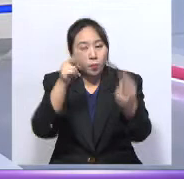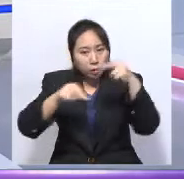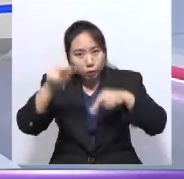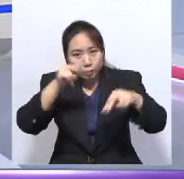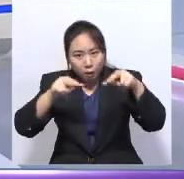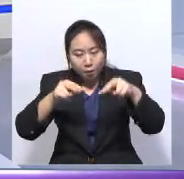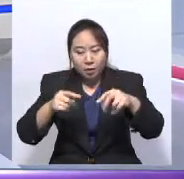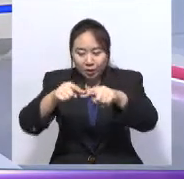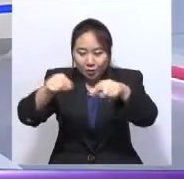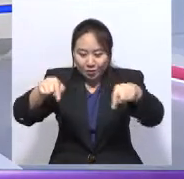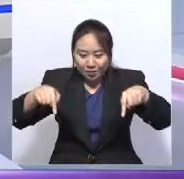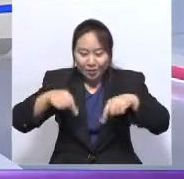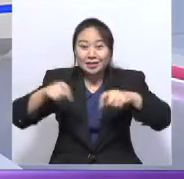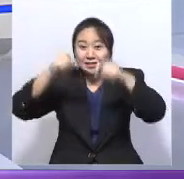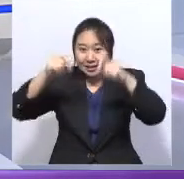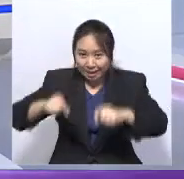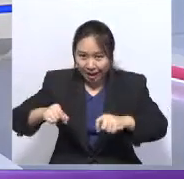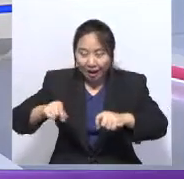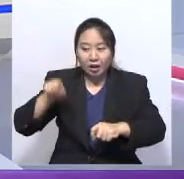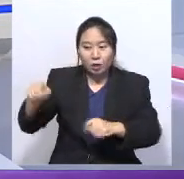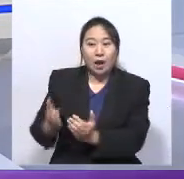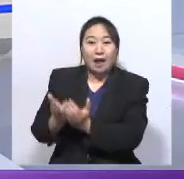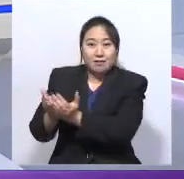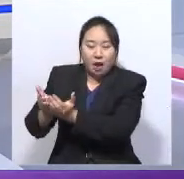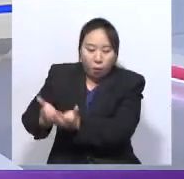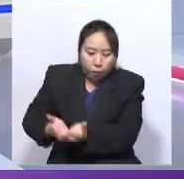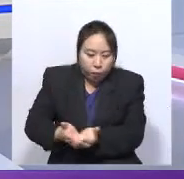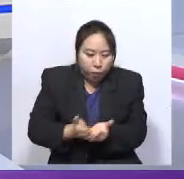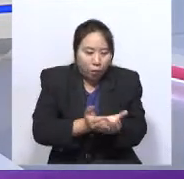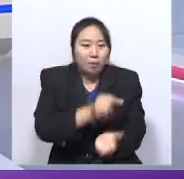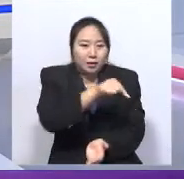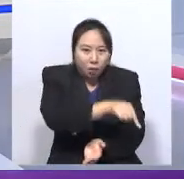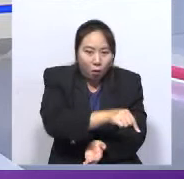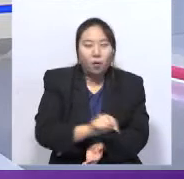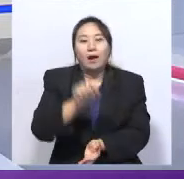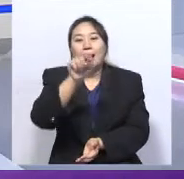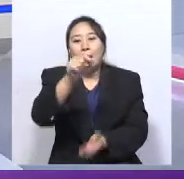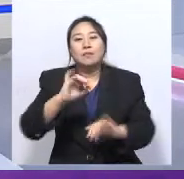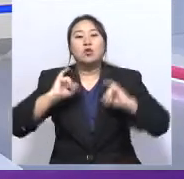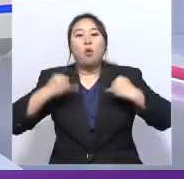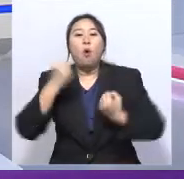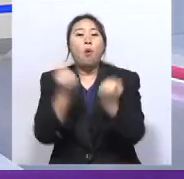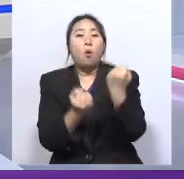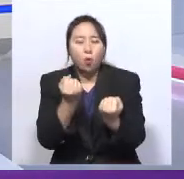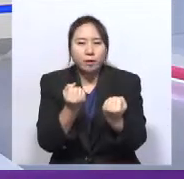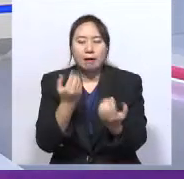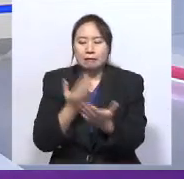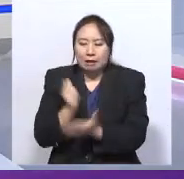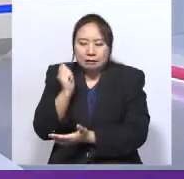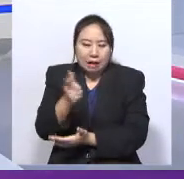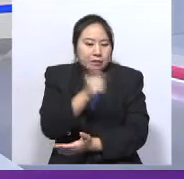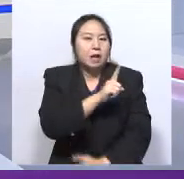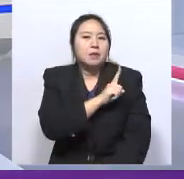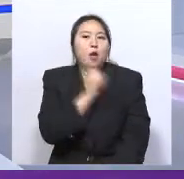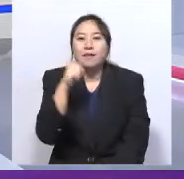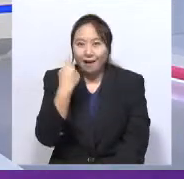ม่ว่าจะเป็นคู่สัญญานะครับก็คือระบบขนส่งกับตัวของเจ้าของรถเองนะครับว่าใครจะเป็นผู้รับผิดชอบค่าเสียหายส่วนไหนบ้